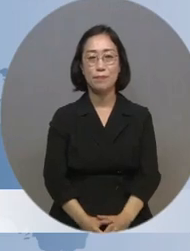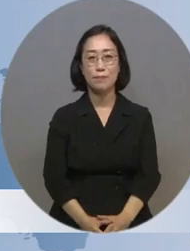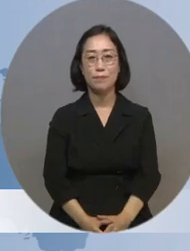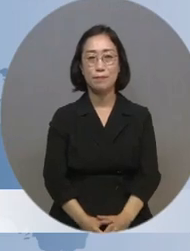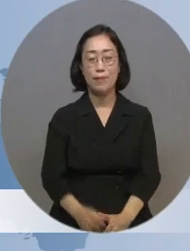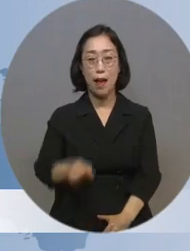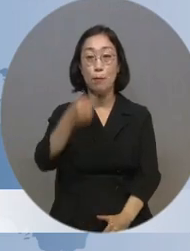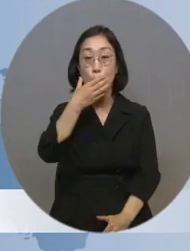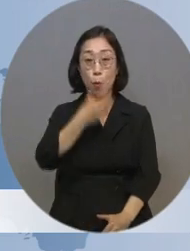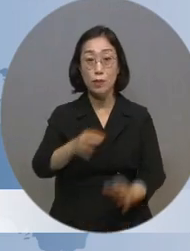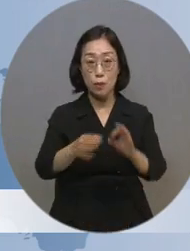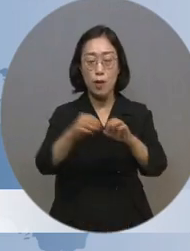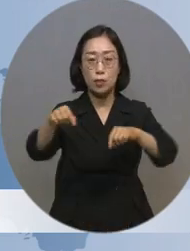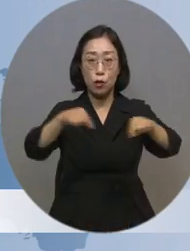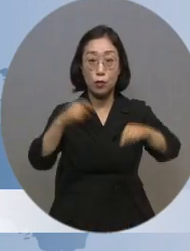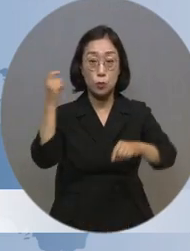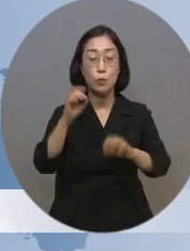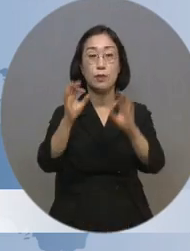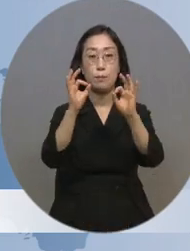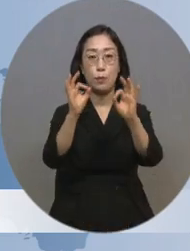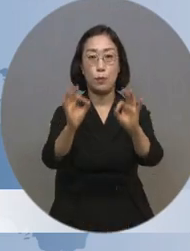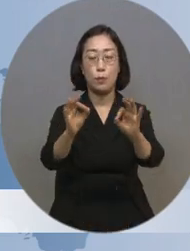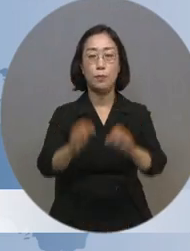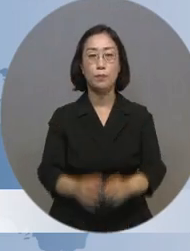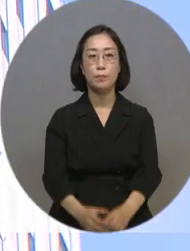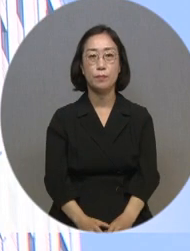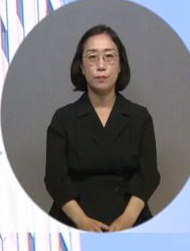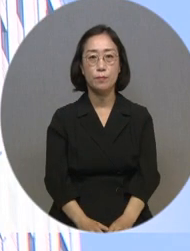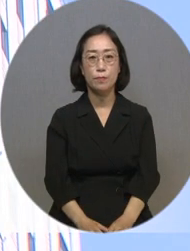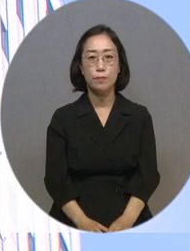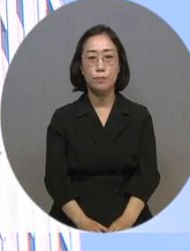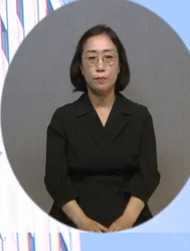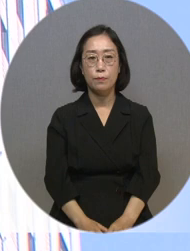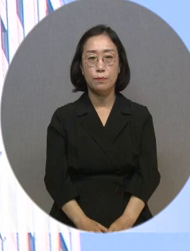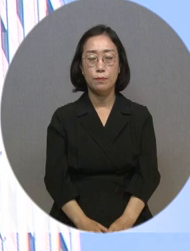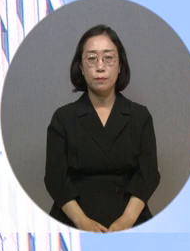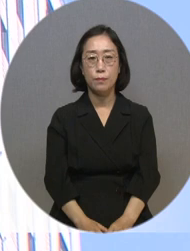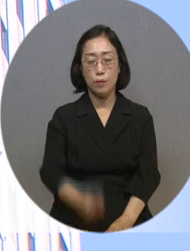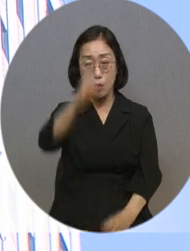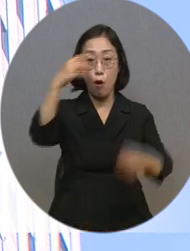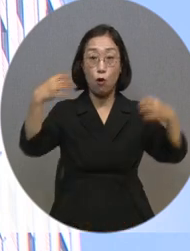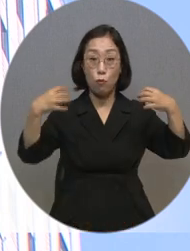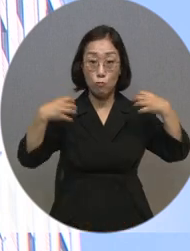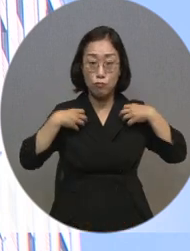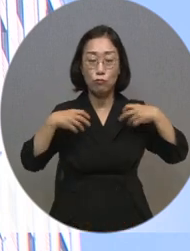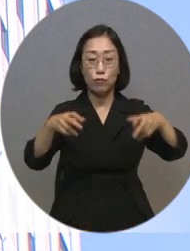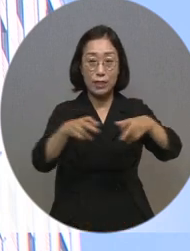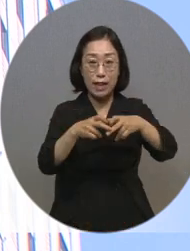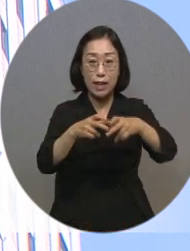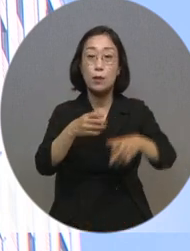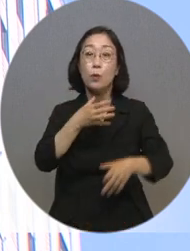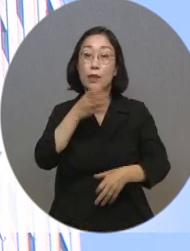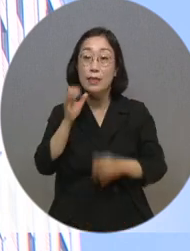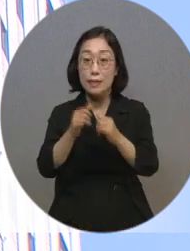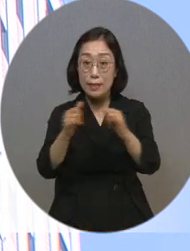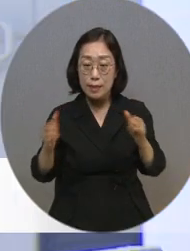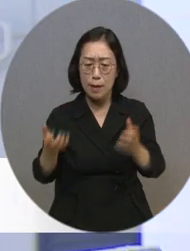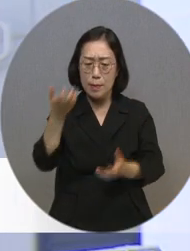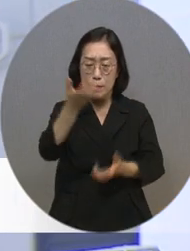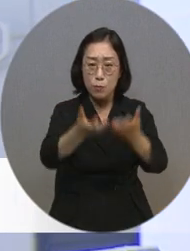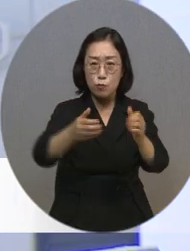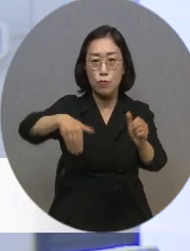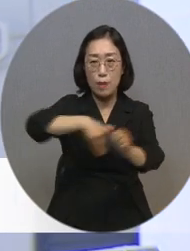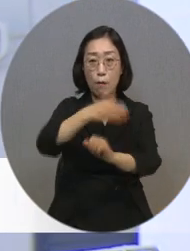이어서 복직의 정책 소식 만나보겠습니다 정부가 장애인과 고령자 등 입주자의